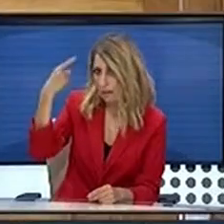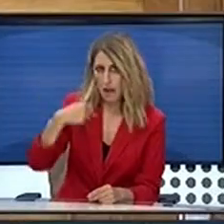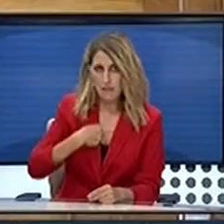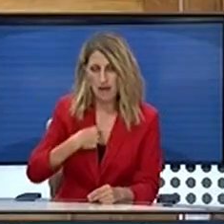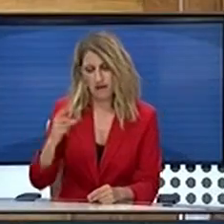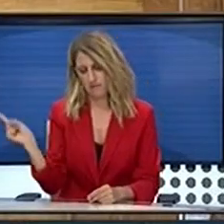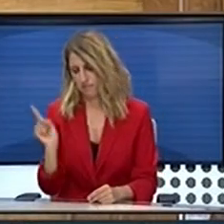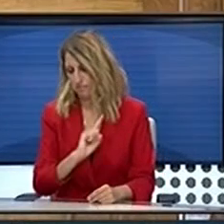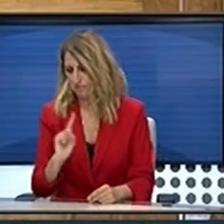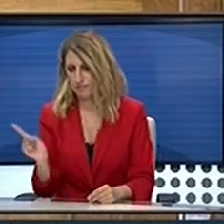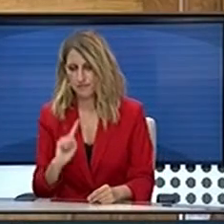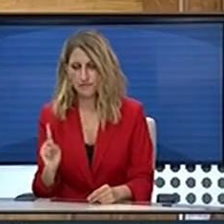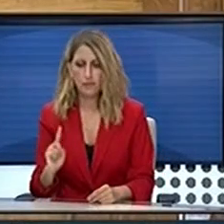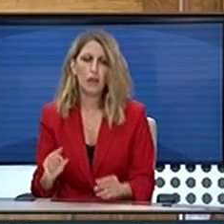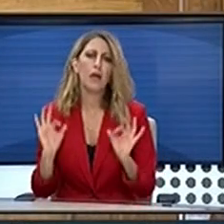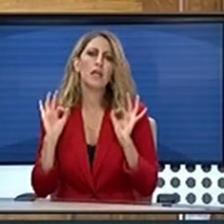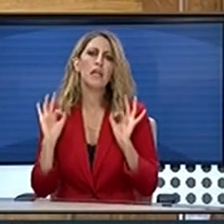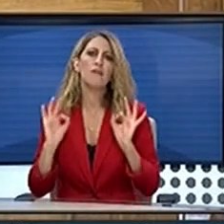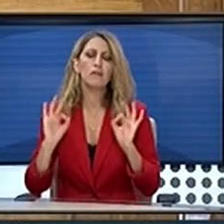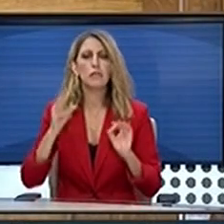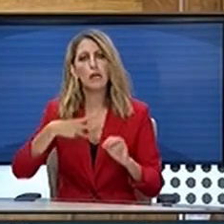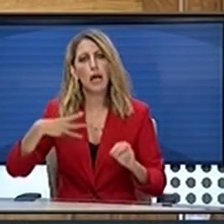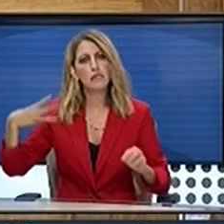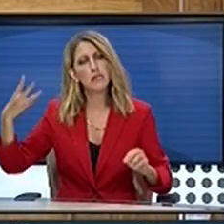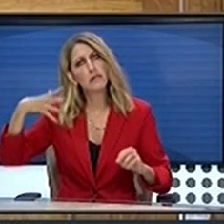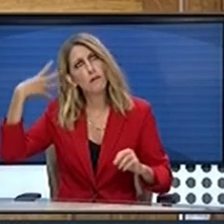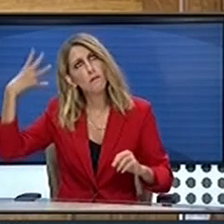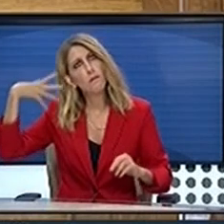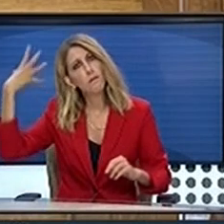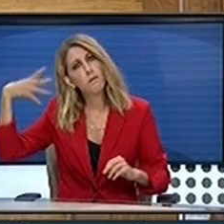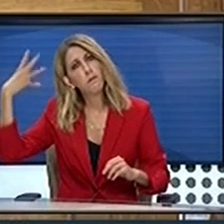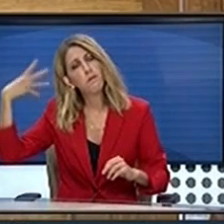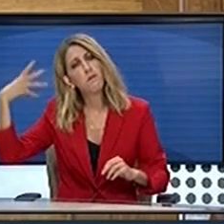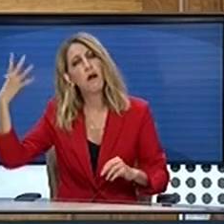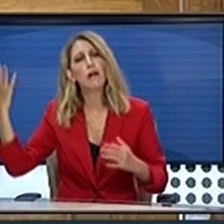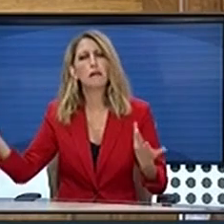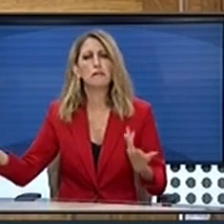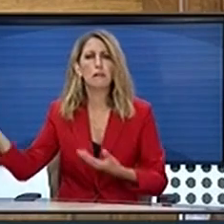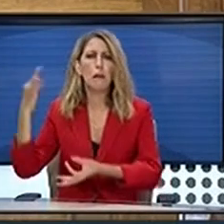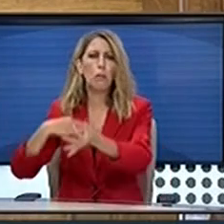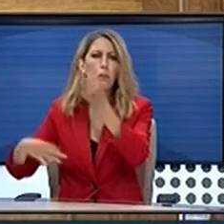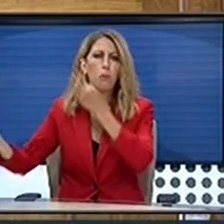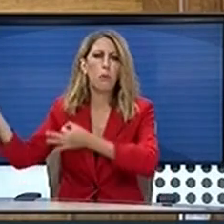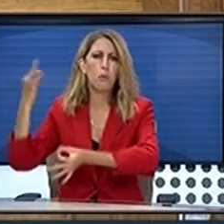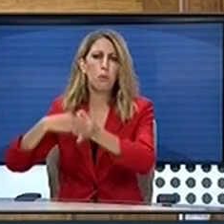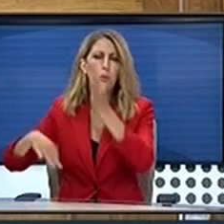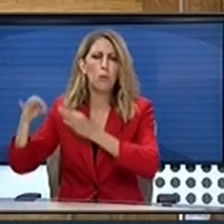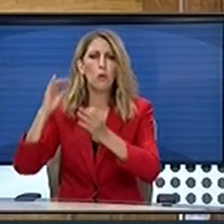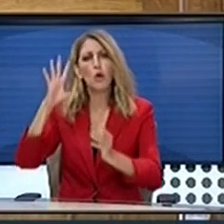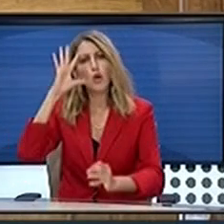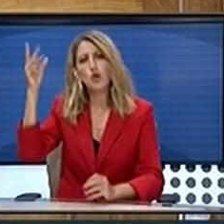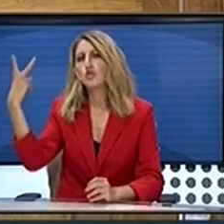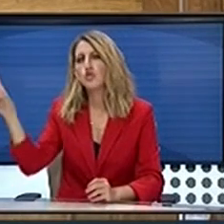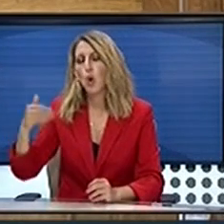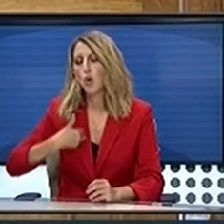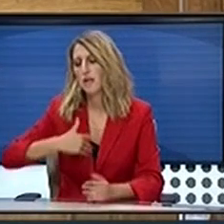Και υιοθετώντας και πάλι σενάρια επιστημονικής φαντασίας, θεωρώντας ότι έτσι θα με πλήξετε προσωπικά και θα μηδενίσετε το έργο